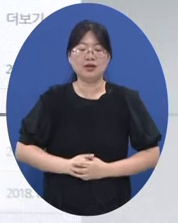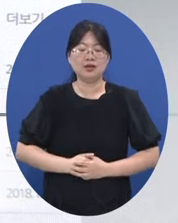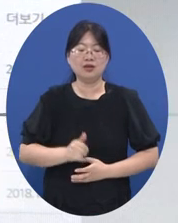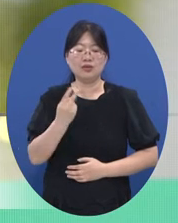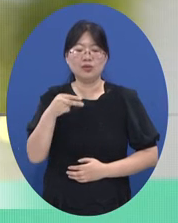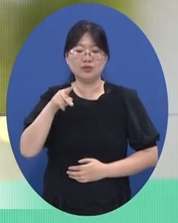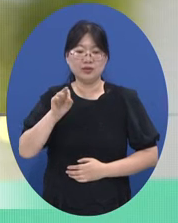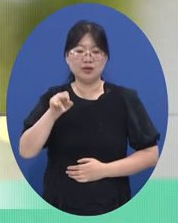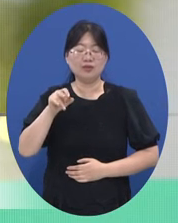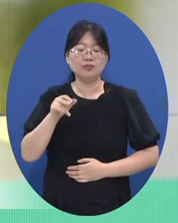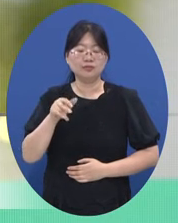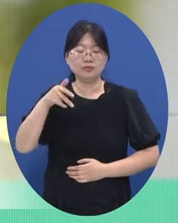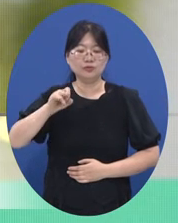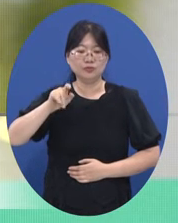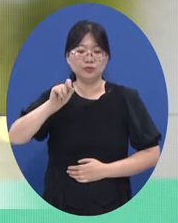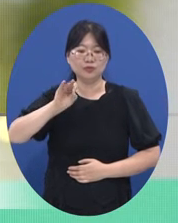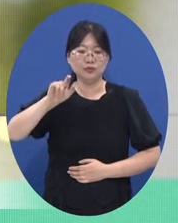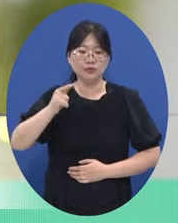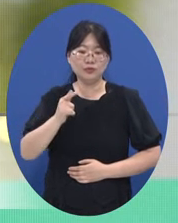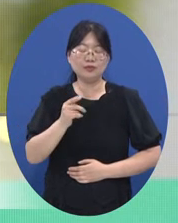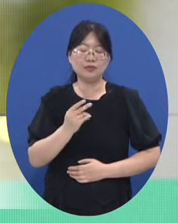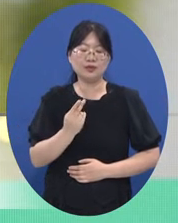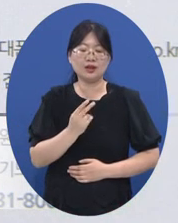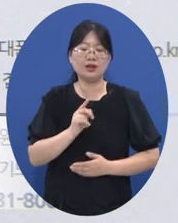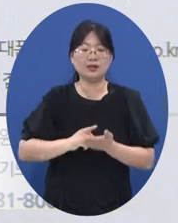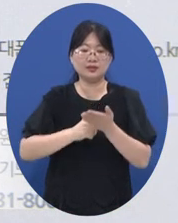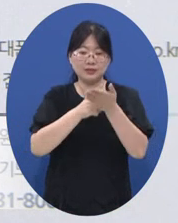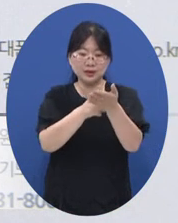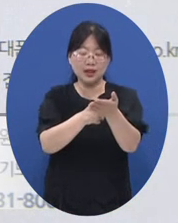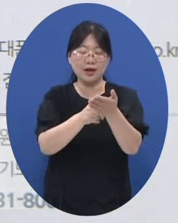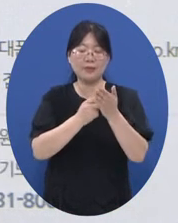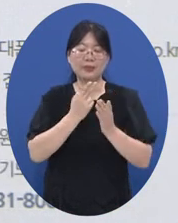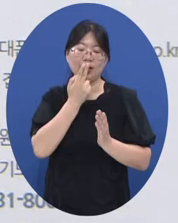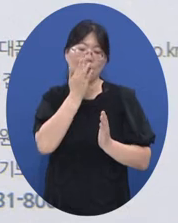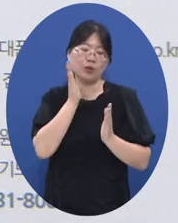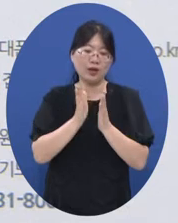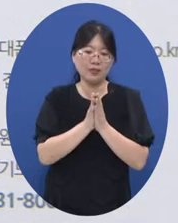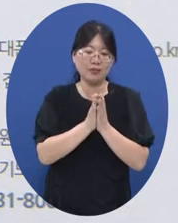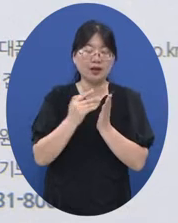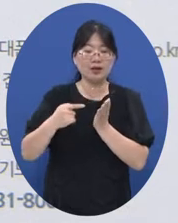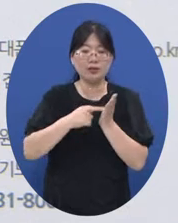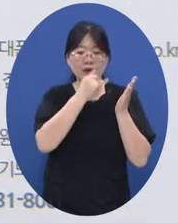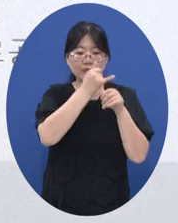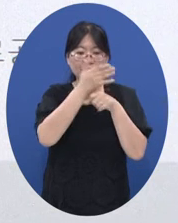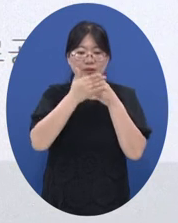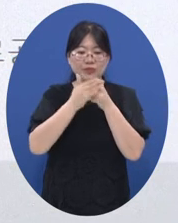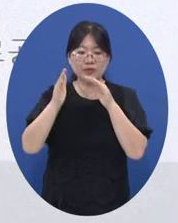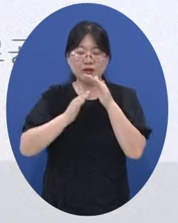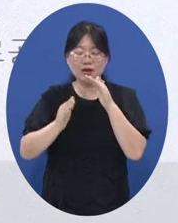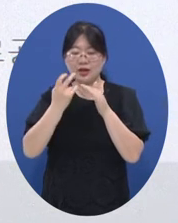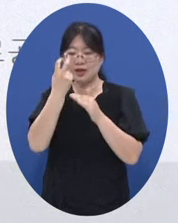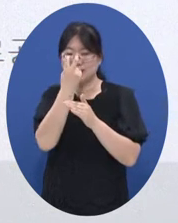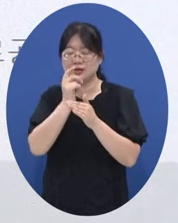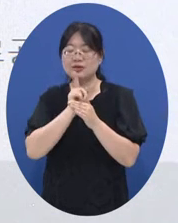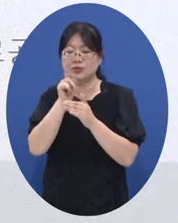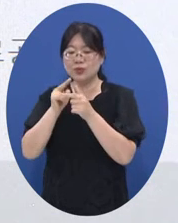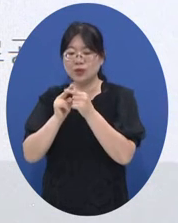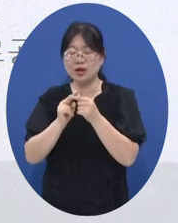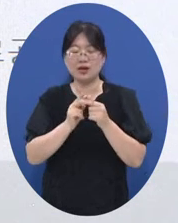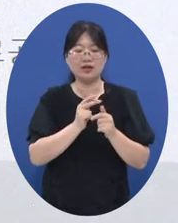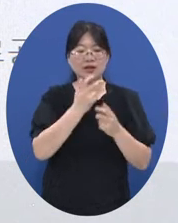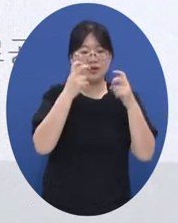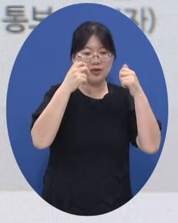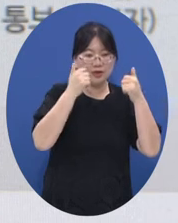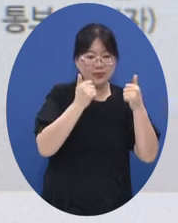통해 효성중공업의 입찰 담합 의혹 제보가 접수됐다며 이에 대한 공정위 신고는 물론 검찰 고발을